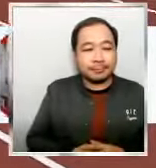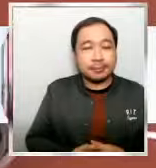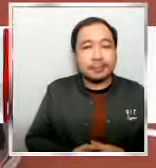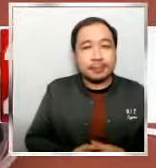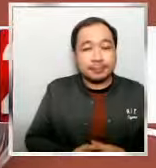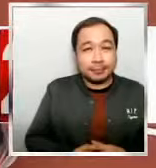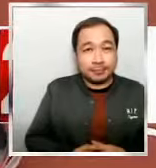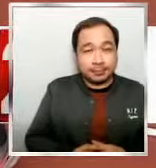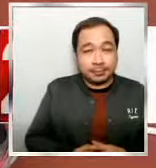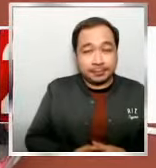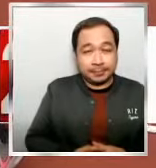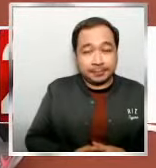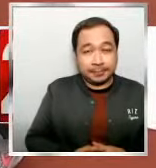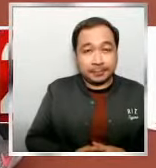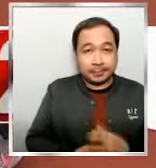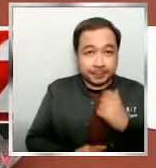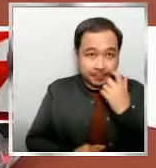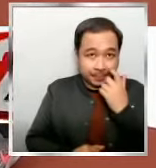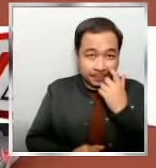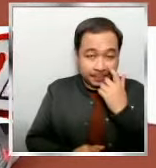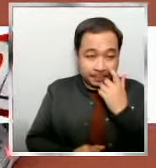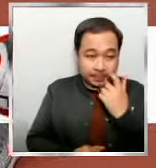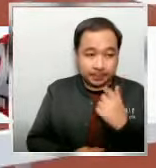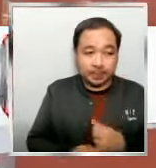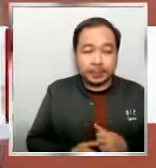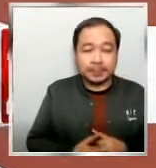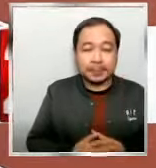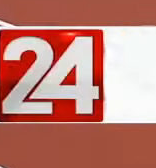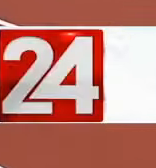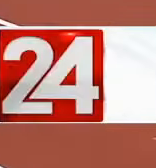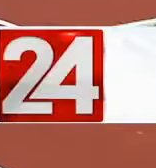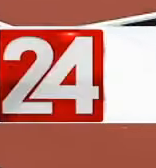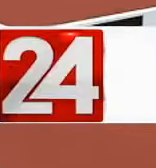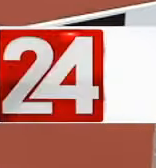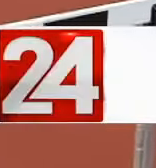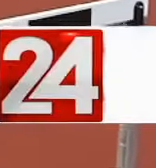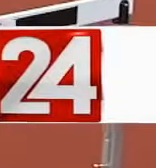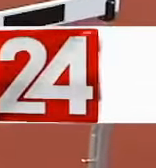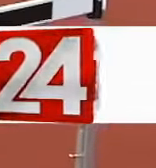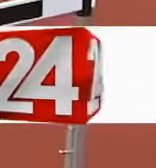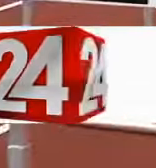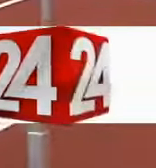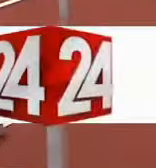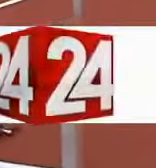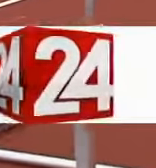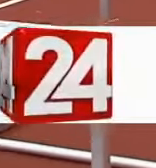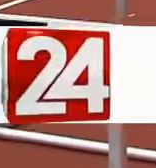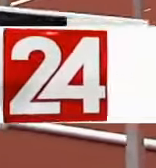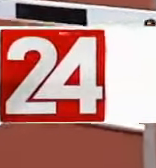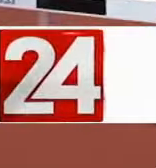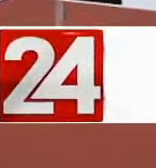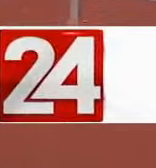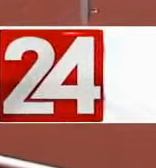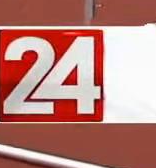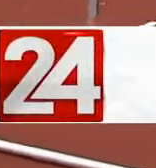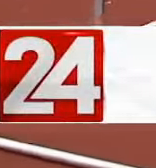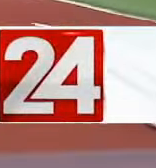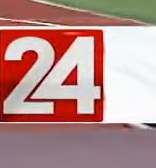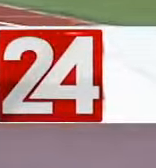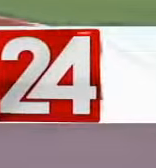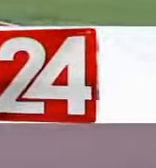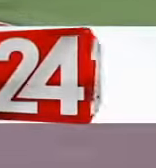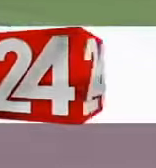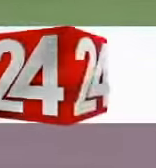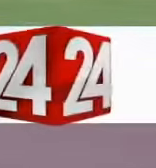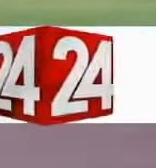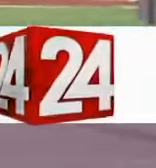Pagpapaalis ang patafa sa National Training Pool of Athletes at planong pagkaso ng estafa kay EJ Obiana sinagot ng Pinoy